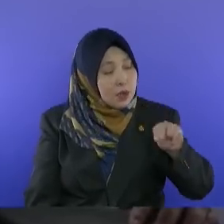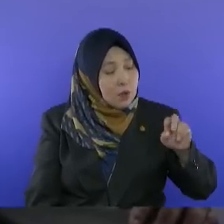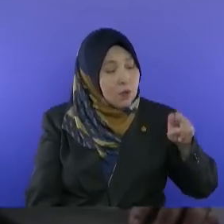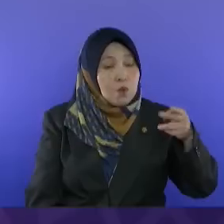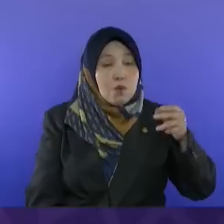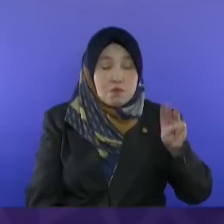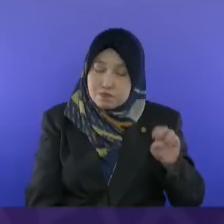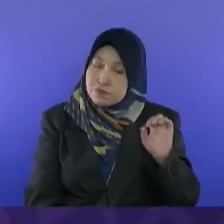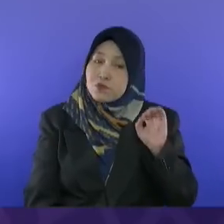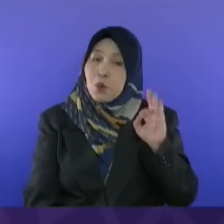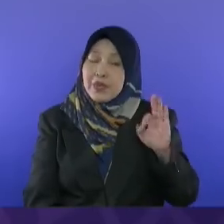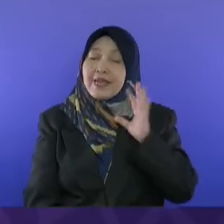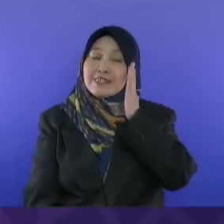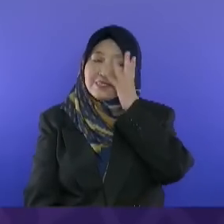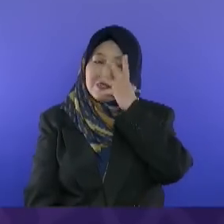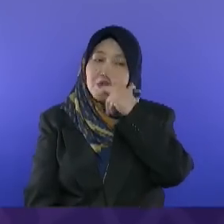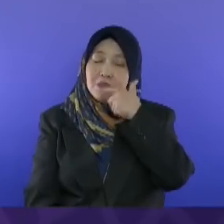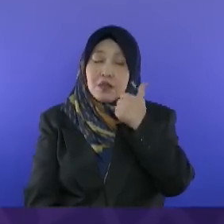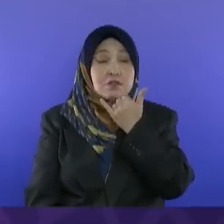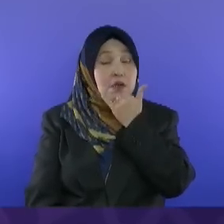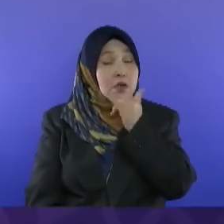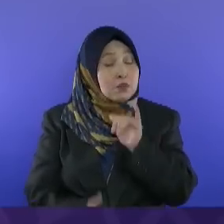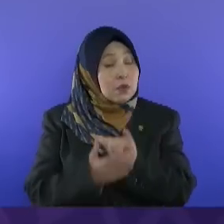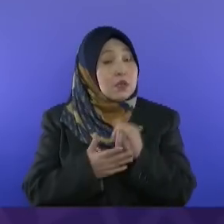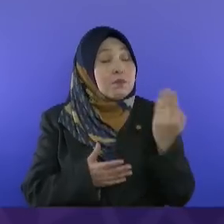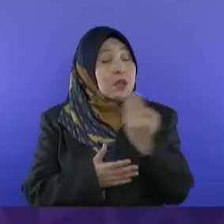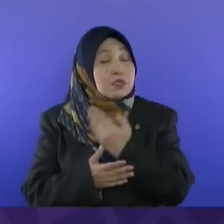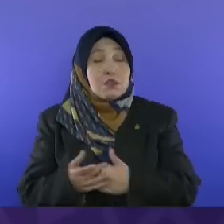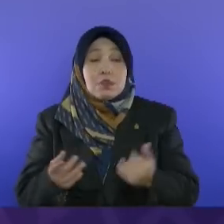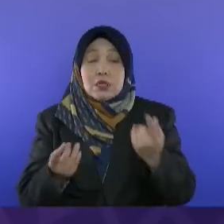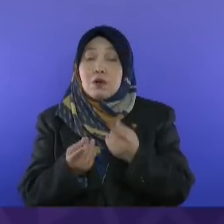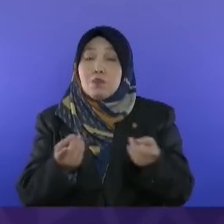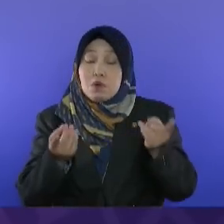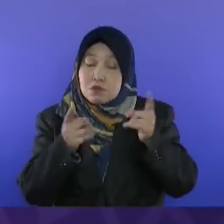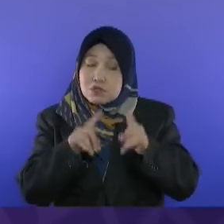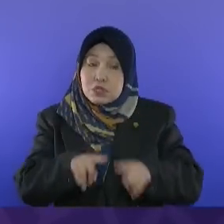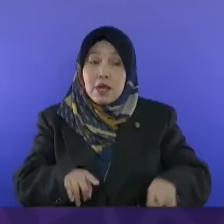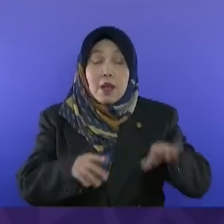Oke cantik kesalahan yang biasa dilakukan kita